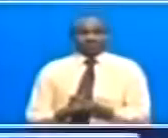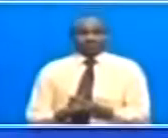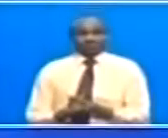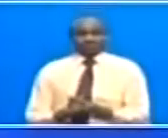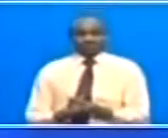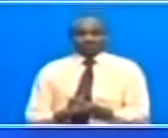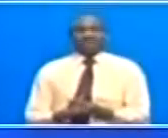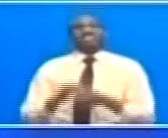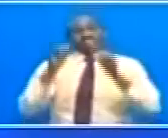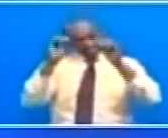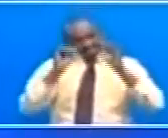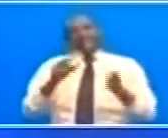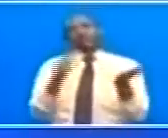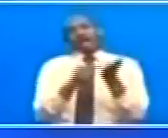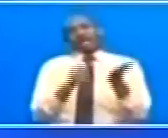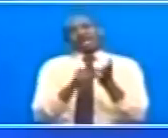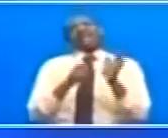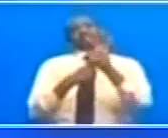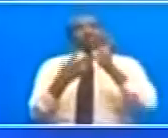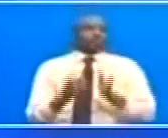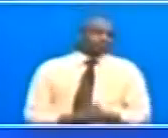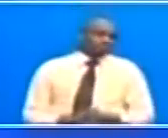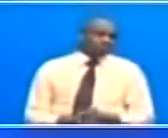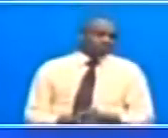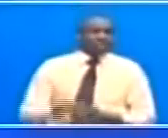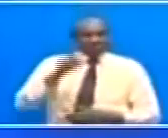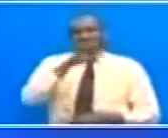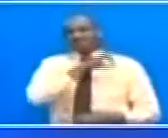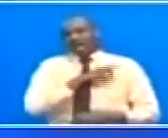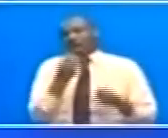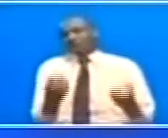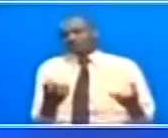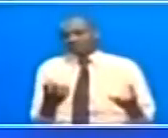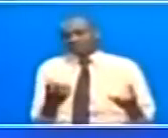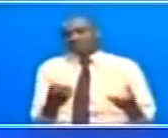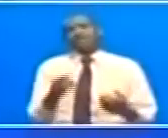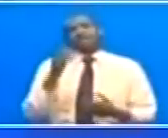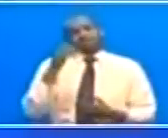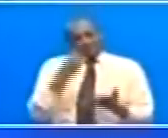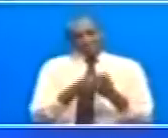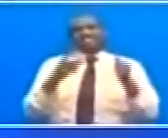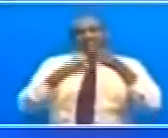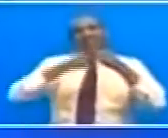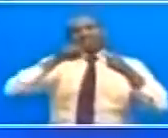A teacher in Uganda, for example, earns the equivalent of Kenya shillings